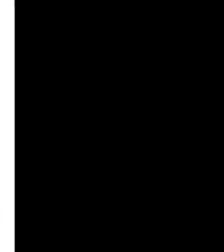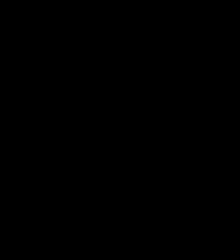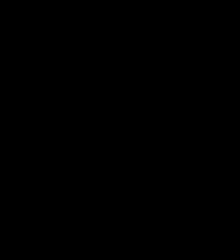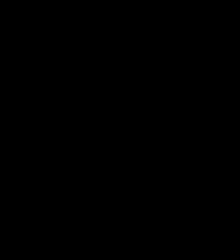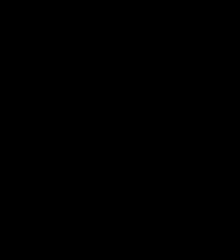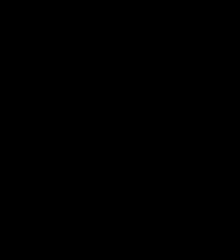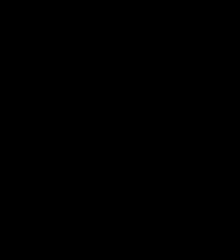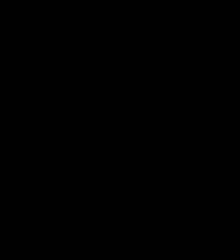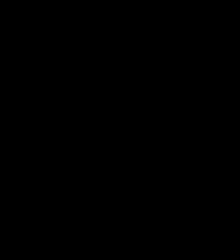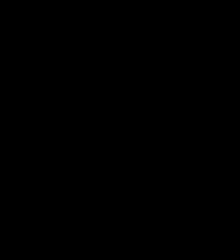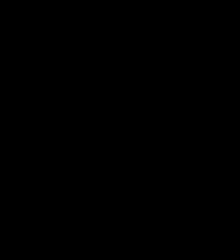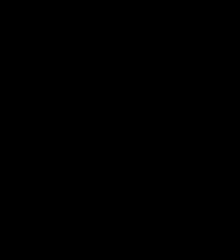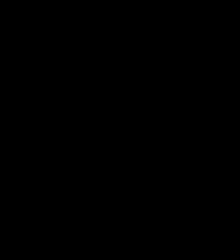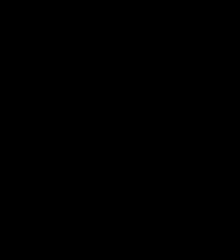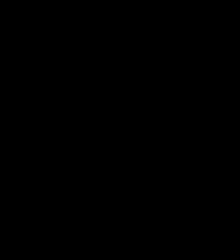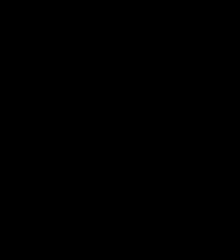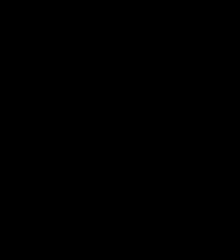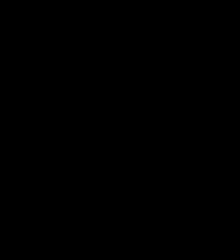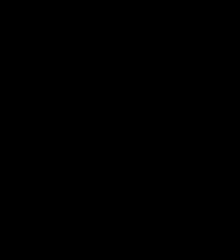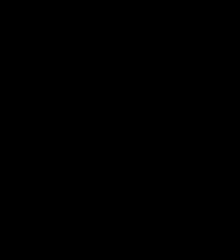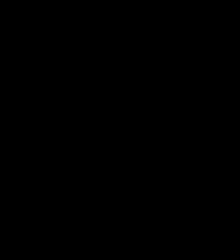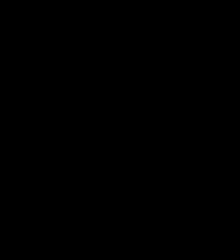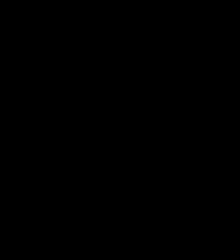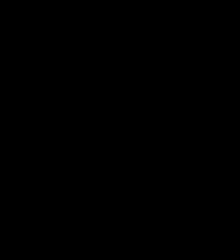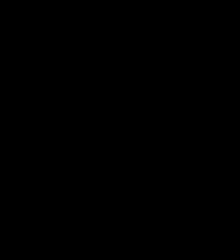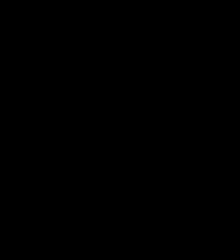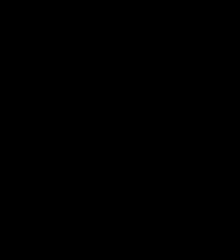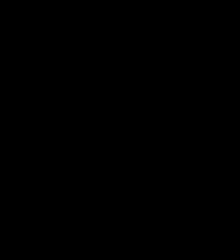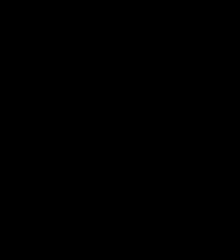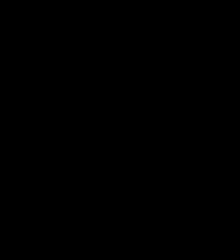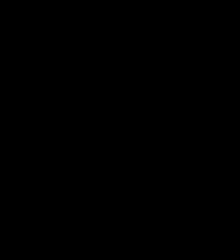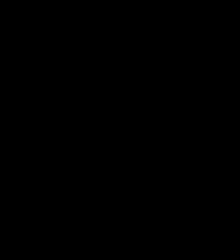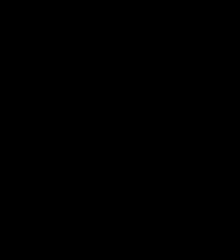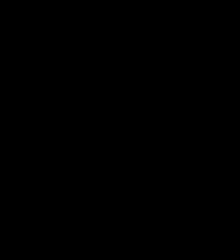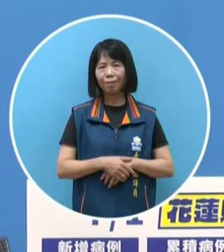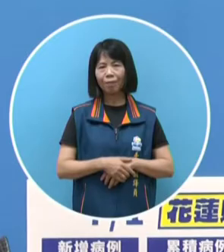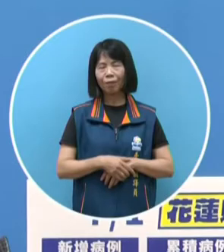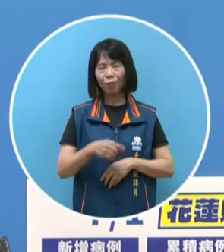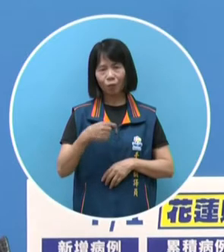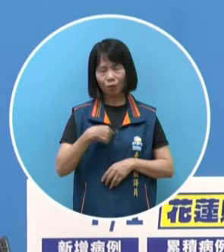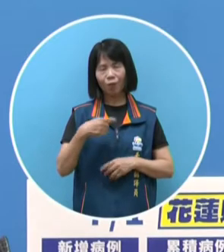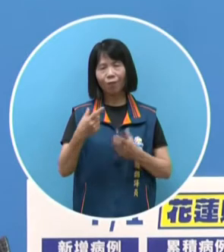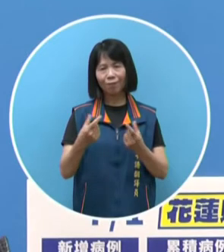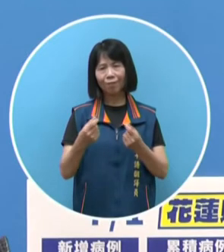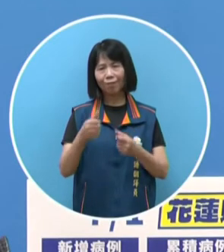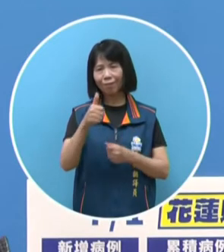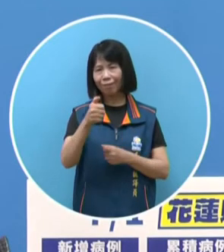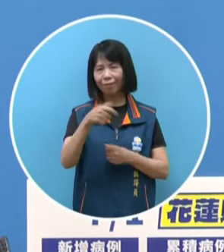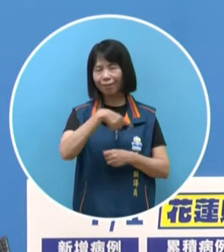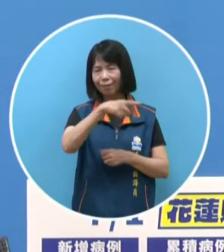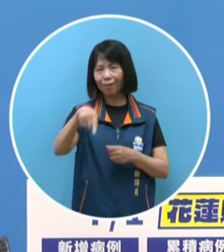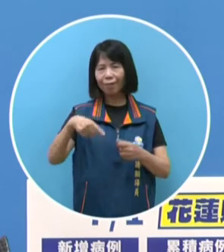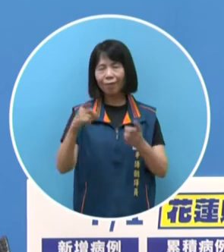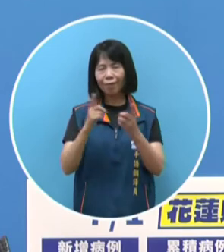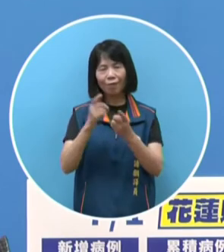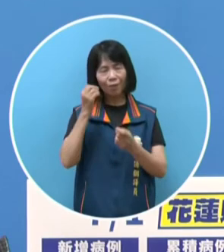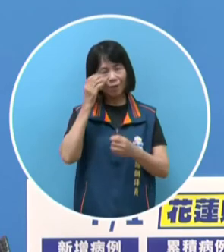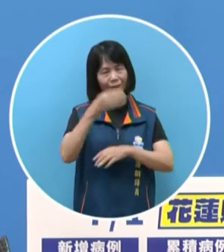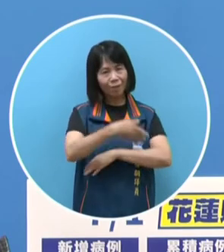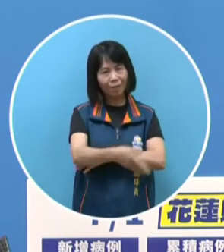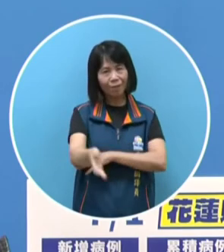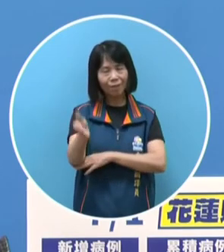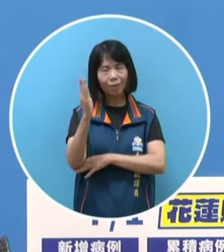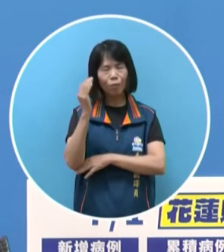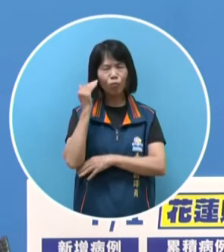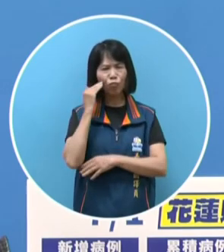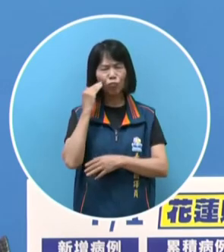封，观光产业才不会再一次受到疫情的重创。 正伟还是要感谢大家对于花莲县政府，如果